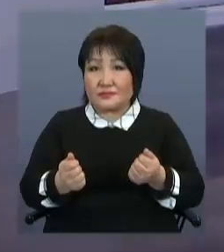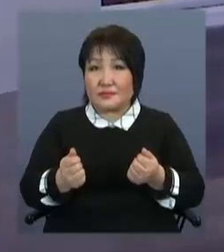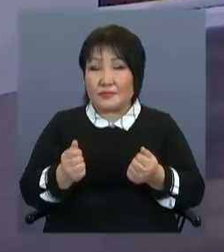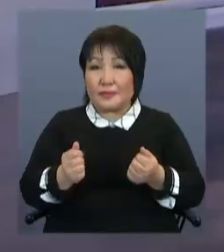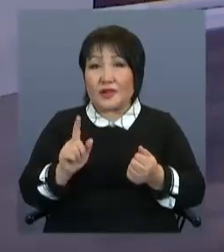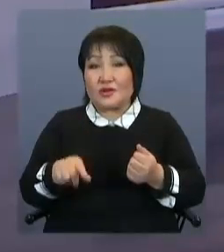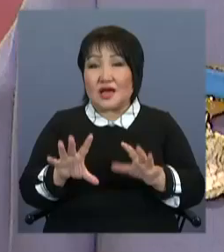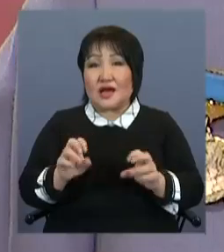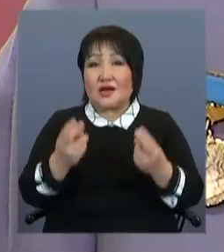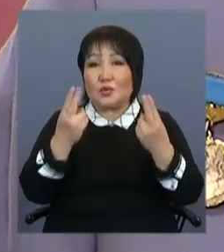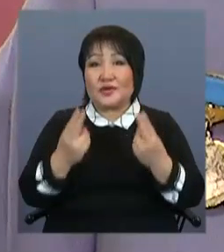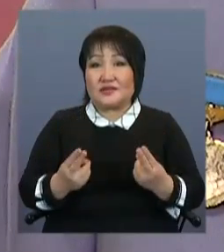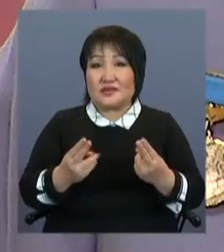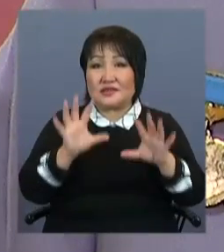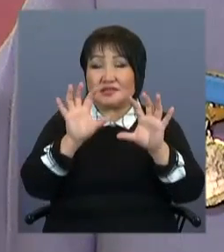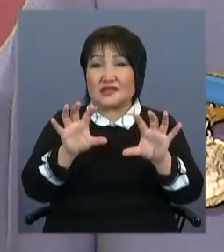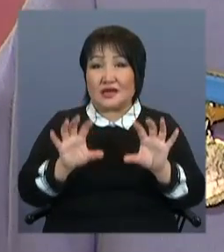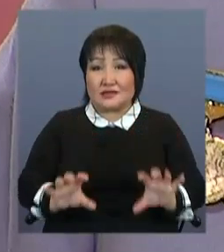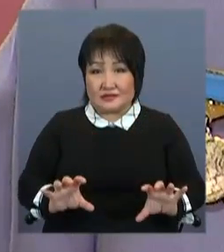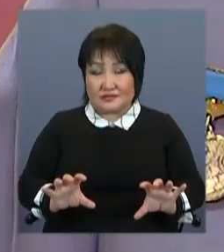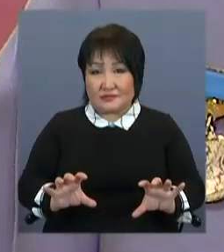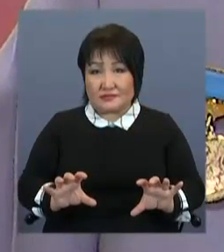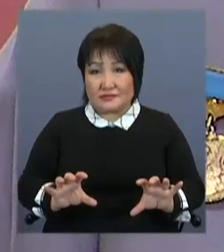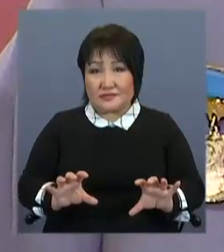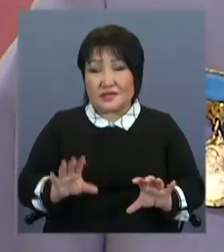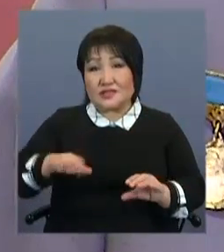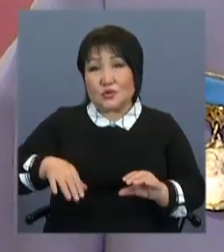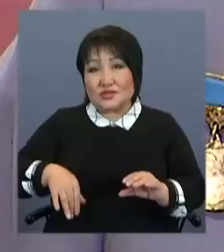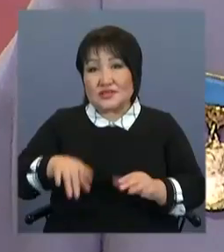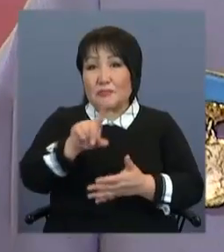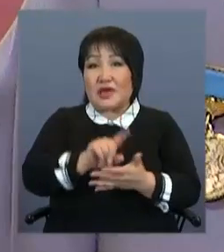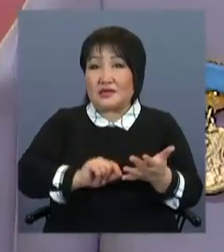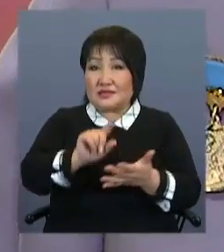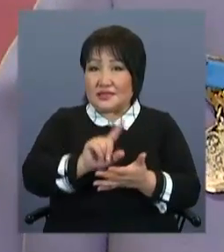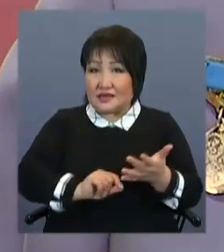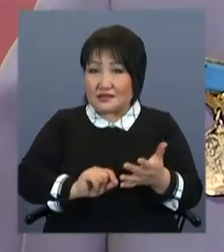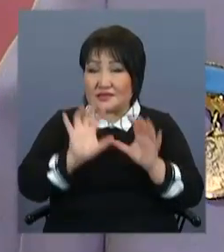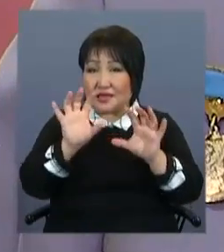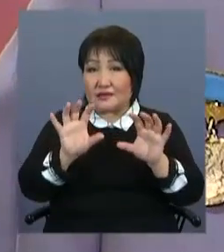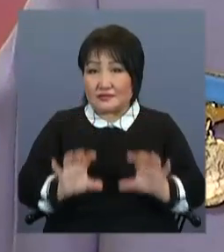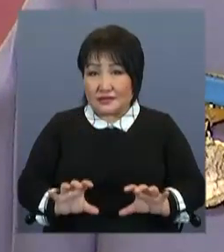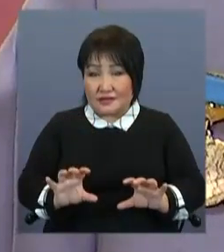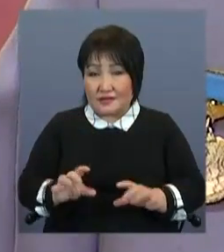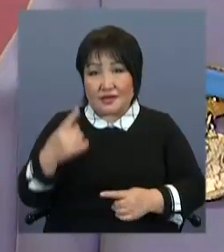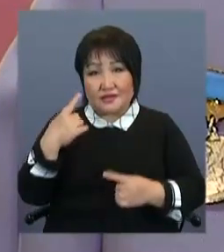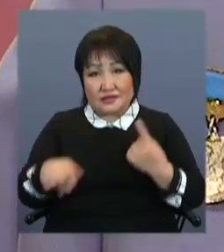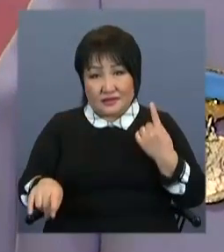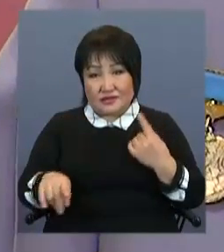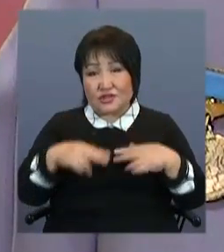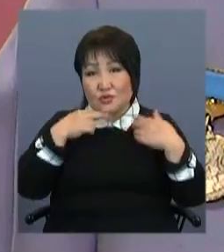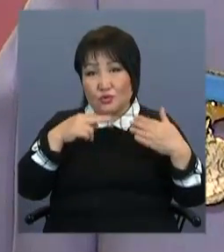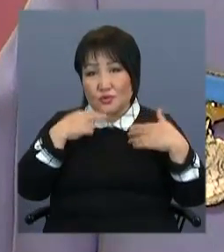әлеуметтік заң, сосын пенсия заңына ерекше көңіл бөліп, біздің ол